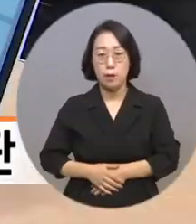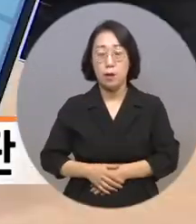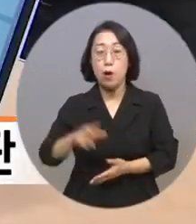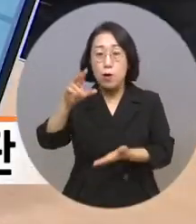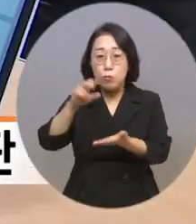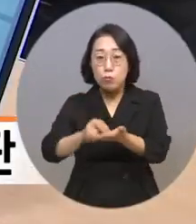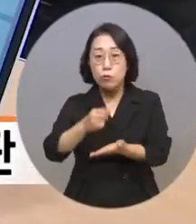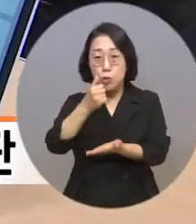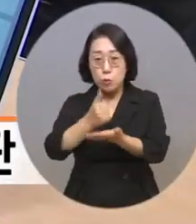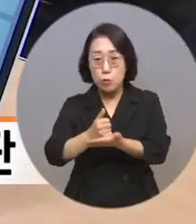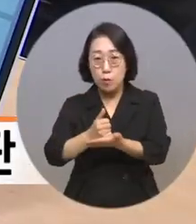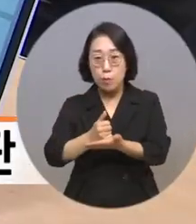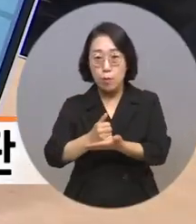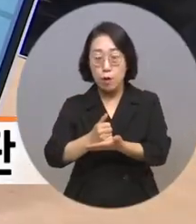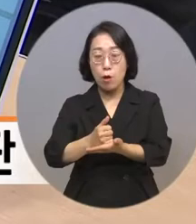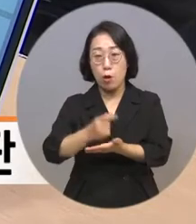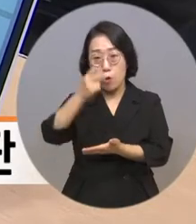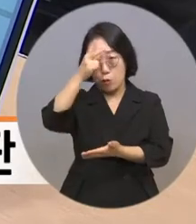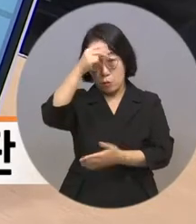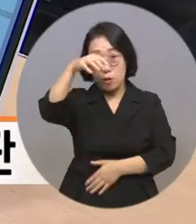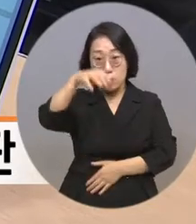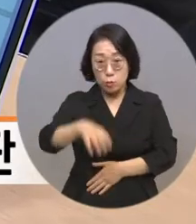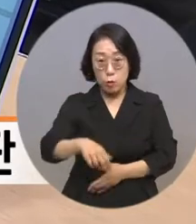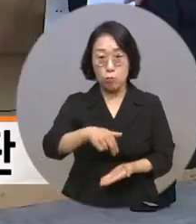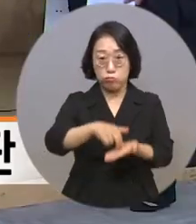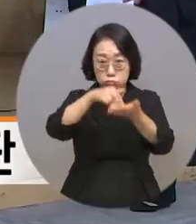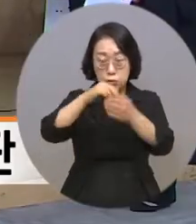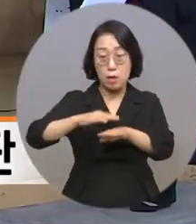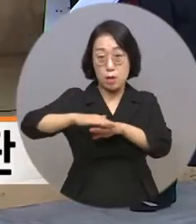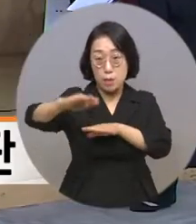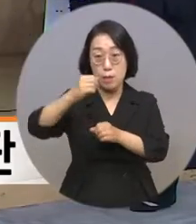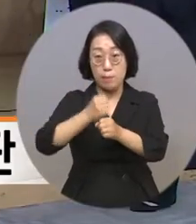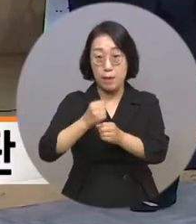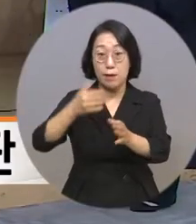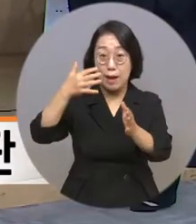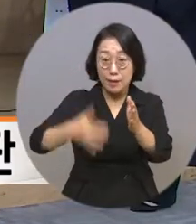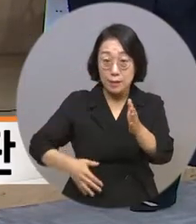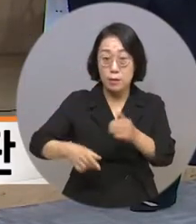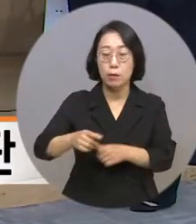쟁점은 관공서인 경찰서에 승강기 및 접근로가 설치되지 않은 게